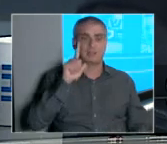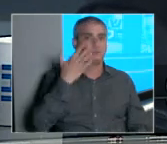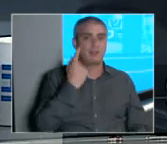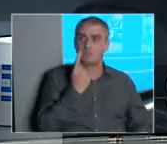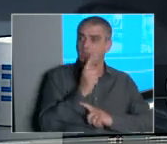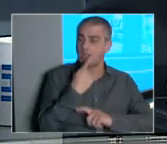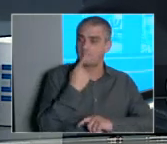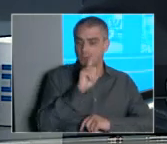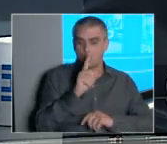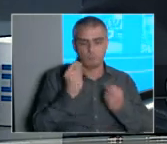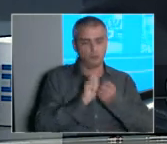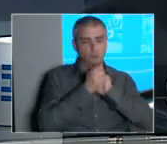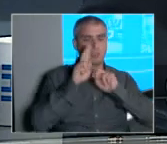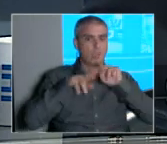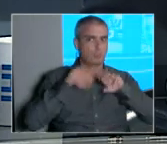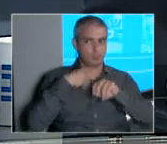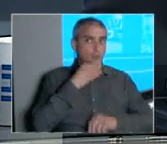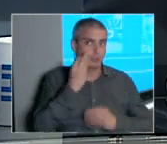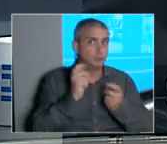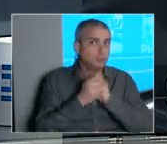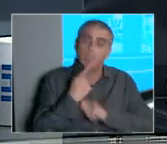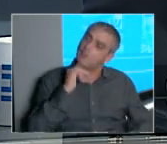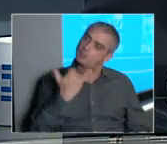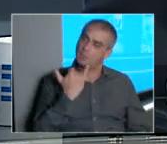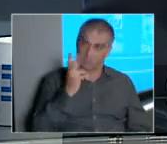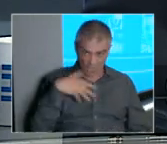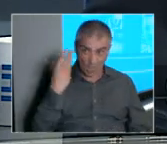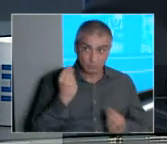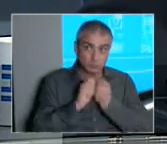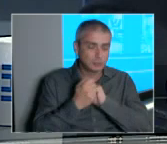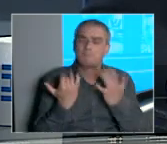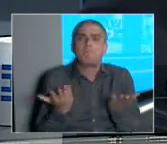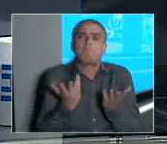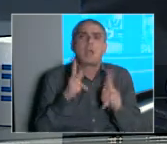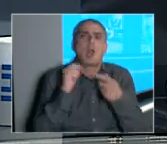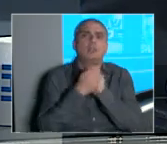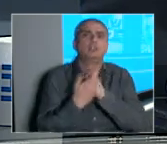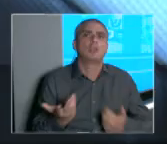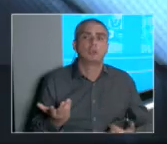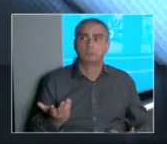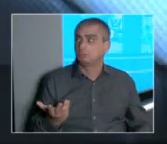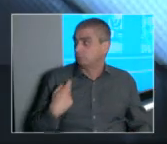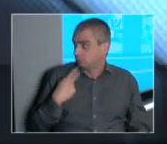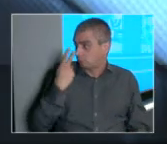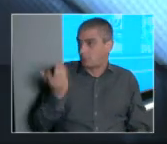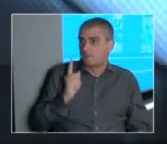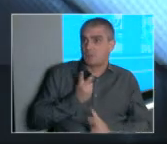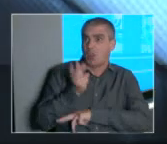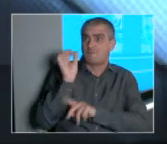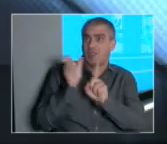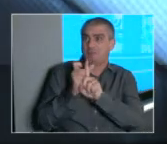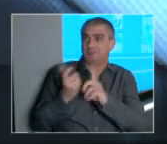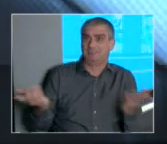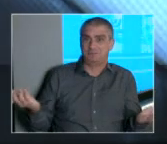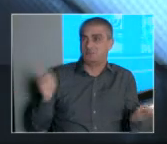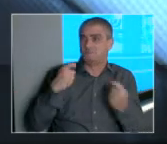רגע, שאולי משהו ישתנה אחרי הבחירות, שאלתי אותך אם משהו ישתנה, אמרת כן, האם יכול להיות שמשהו ישתנה? איזה משהו יכול להשתנות? בוא נראה מי עובר את אחוז חסימה,